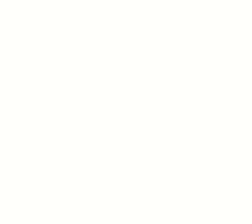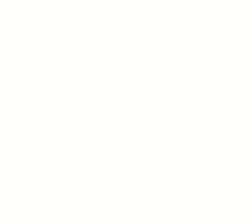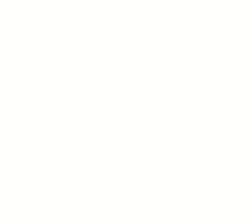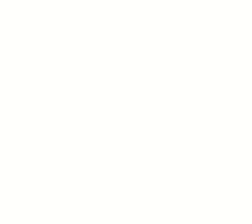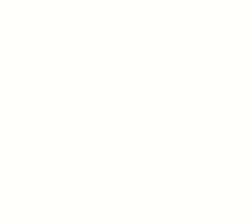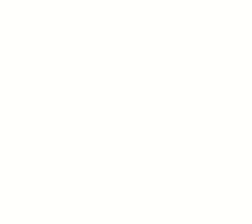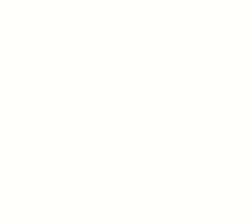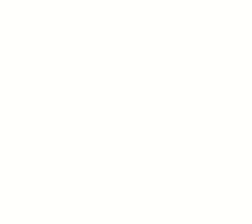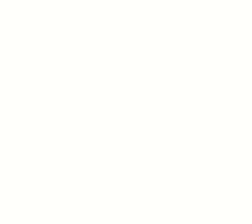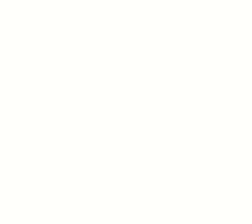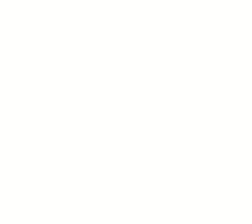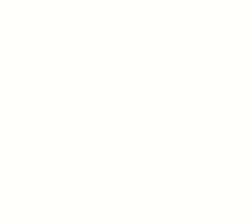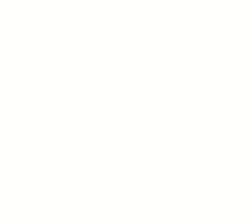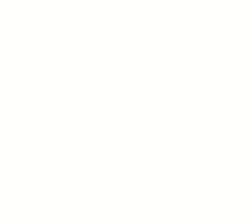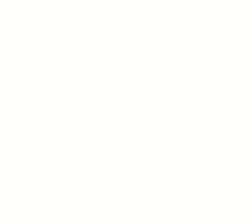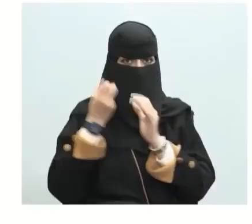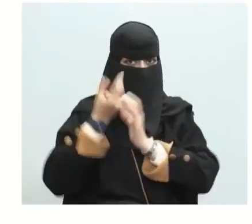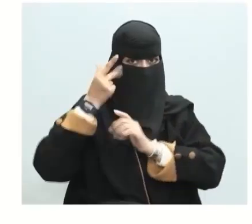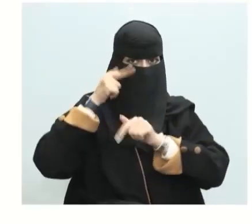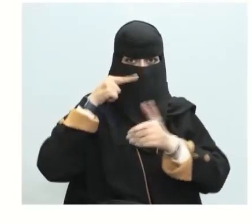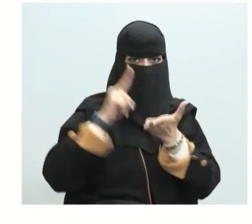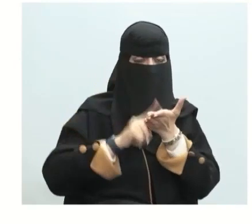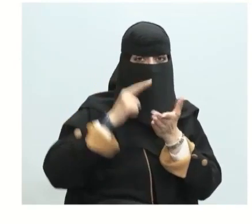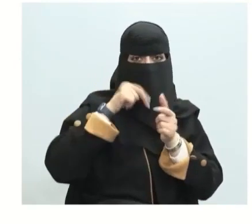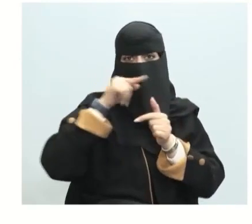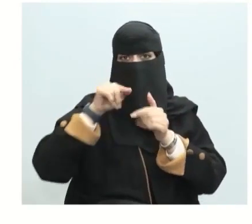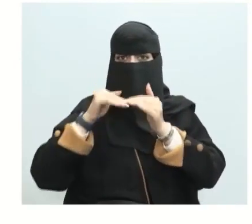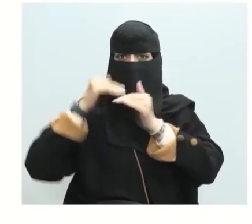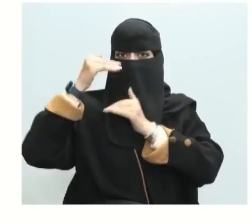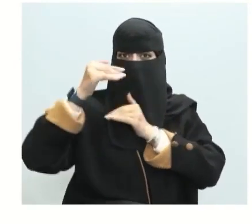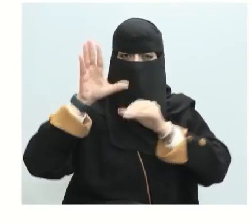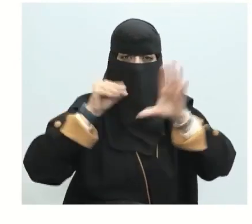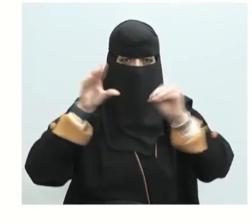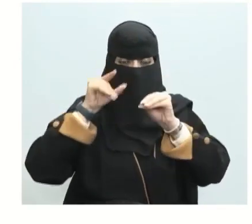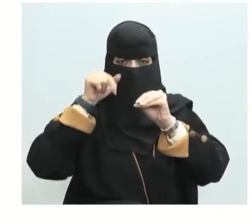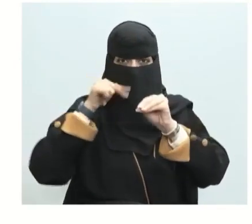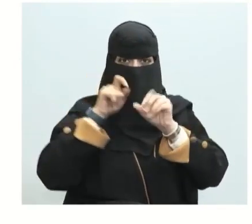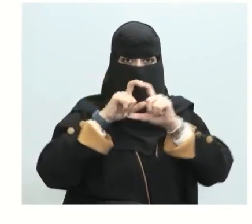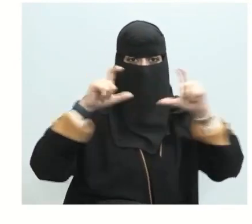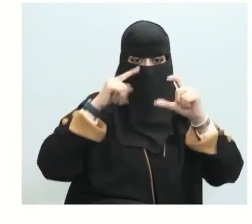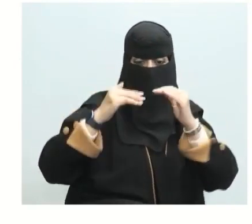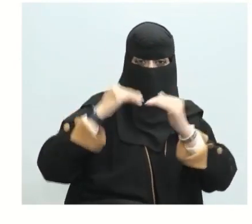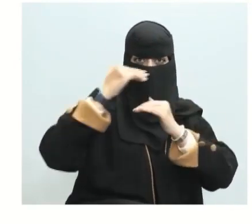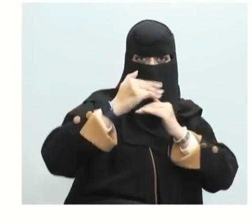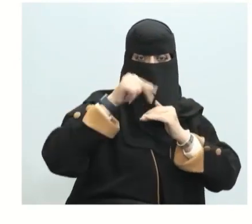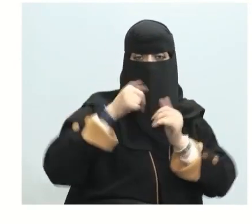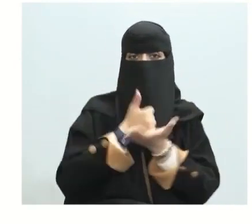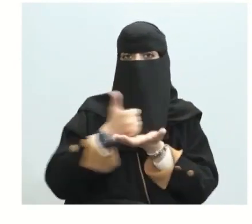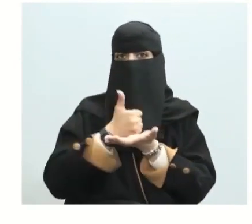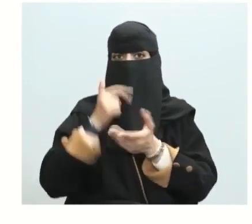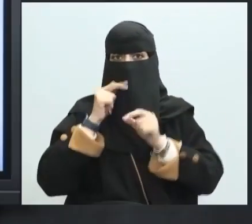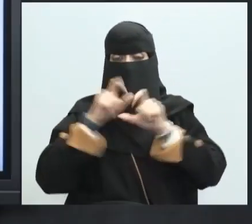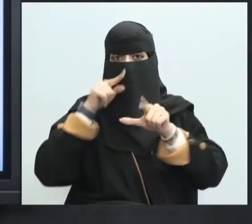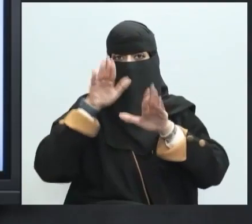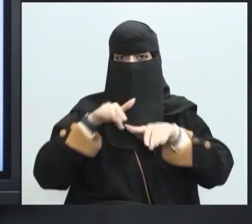جميل جميل لاحظ هنا ايضا الفكره ثم القصه والتي عرضت ثم سنذكر الاسلوب